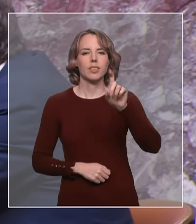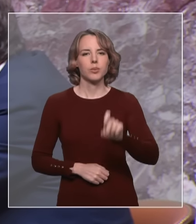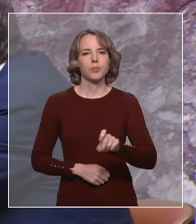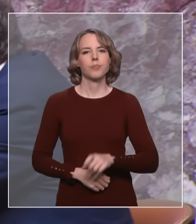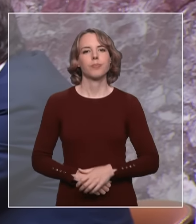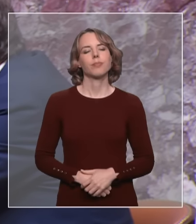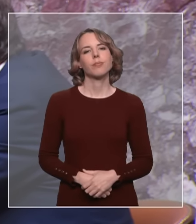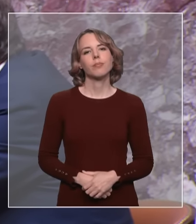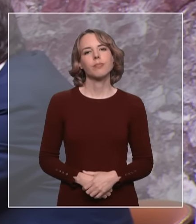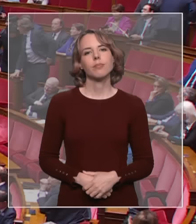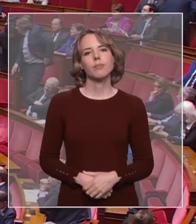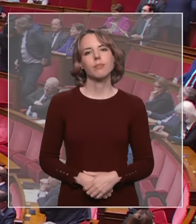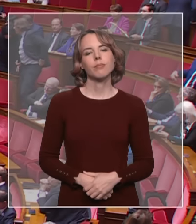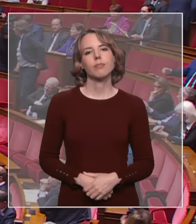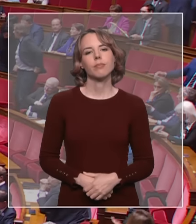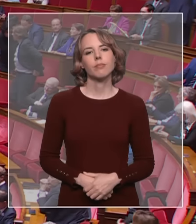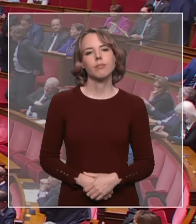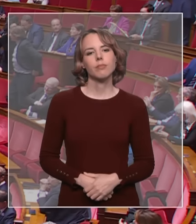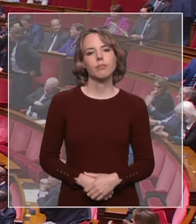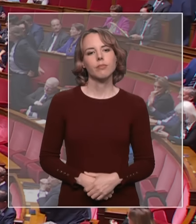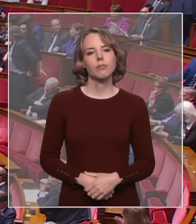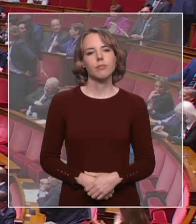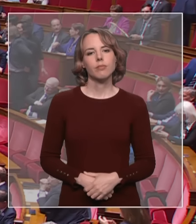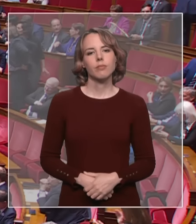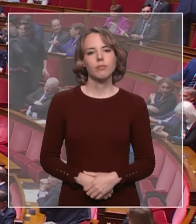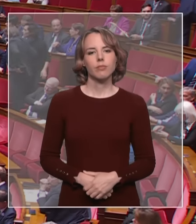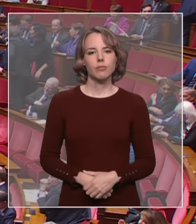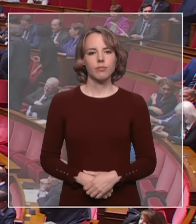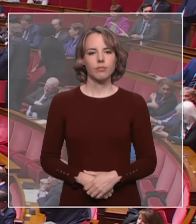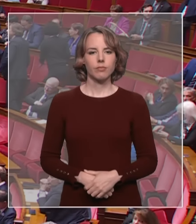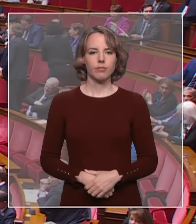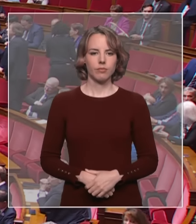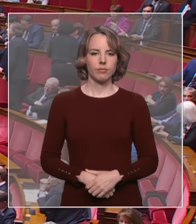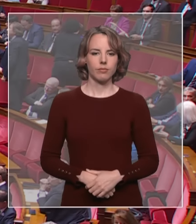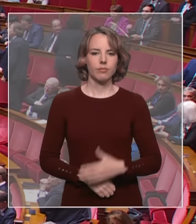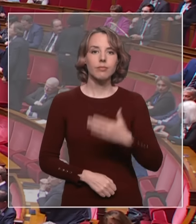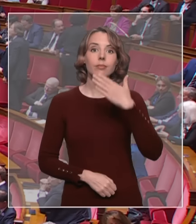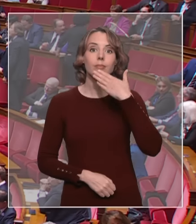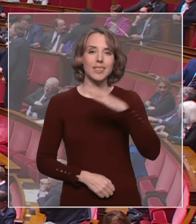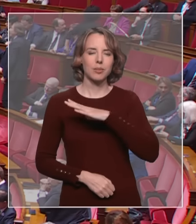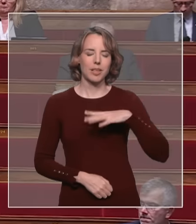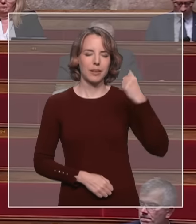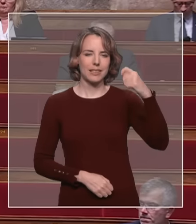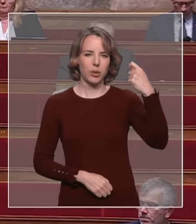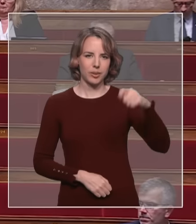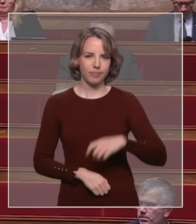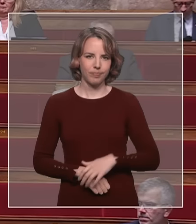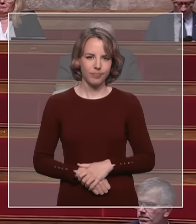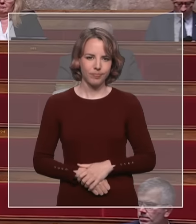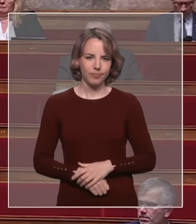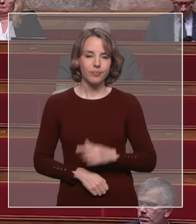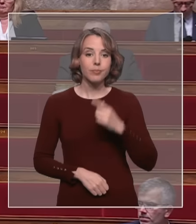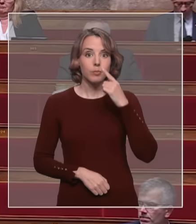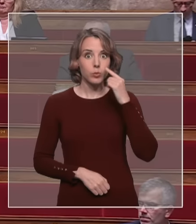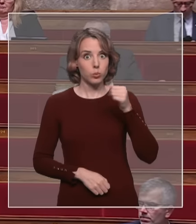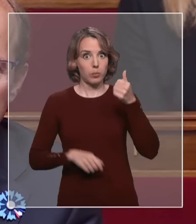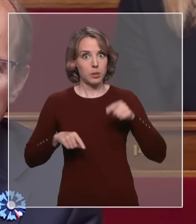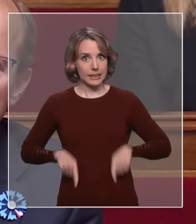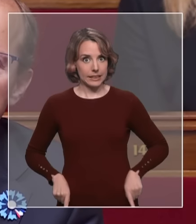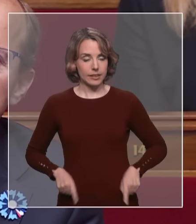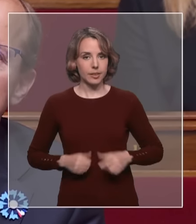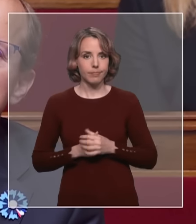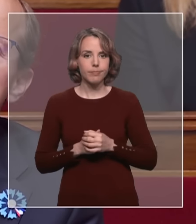Tchécoli pour le groupe Droite Républicaine. Merci madame la présidente, monsieur le Premier ministre.